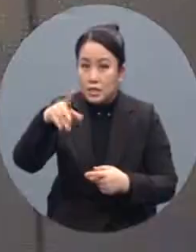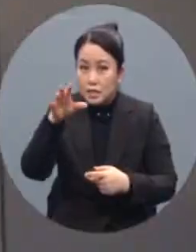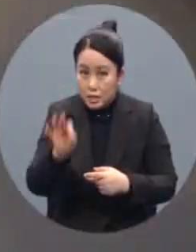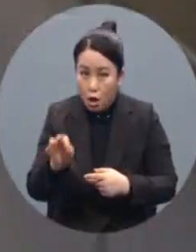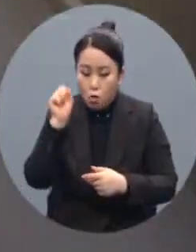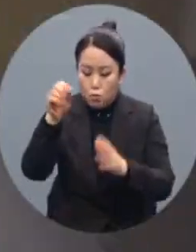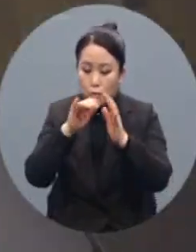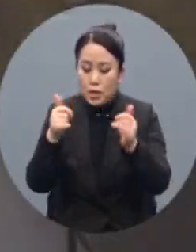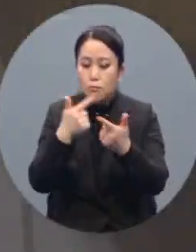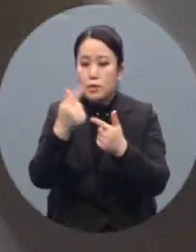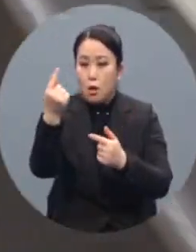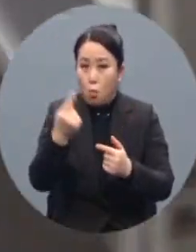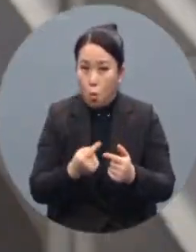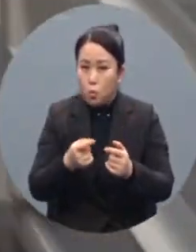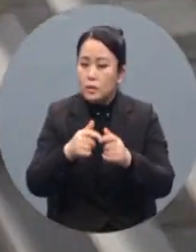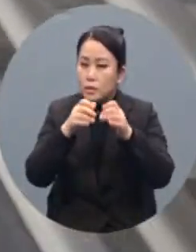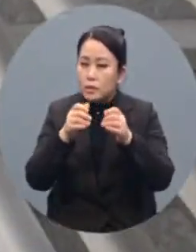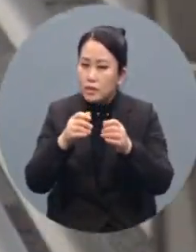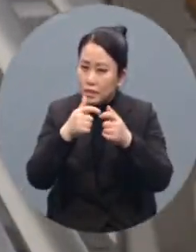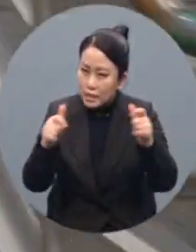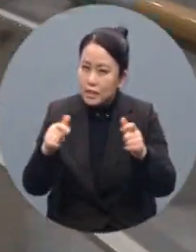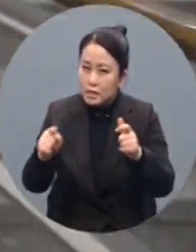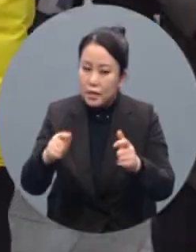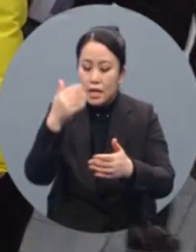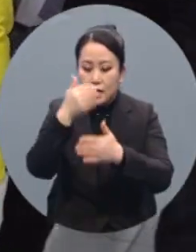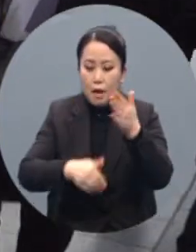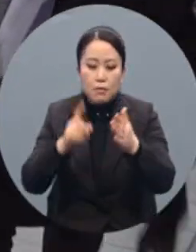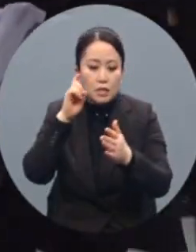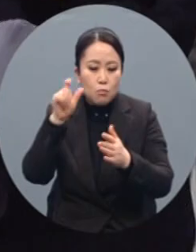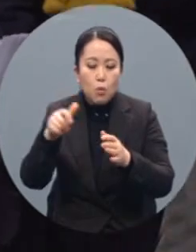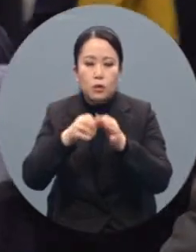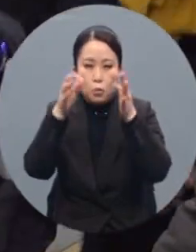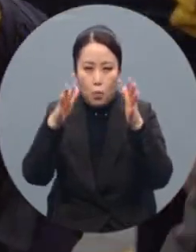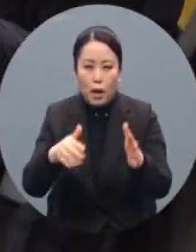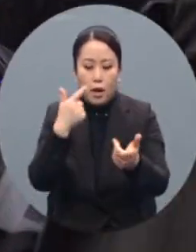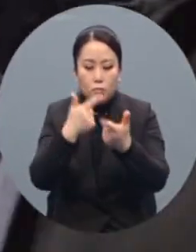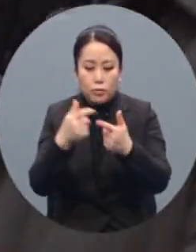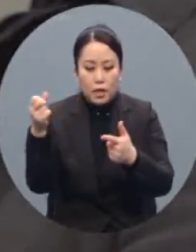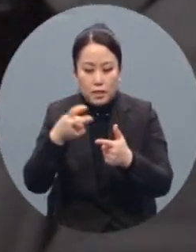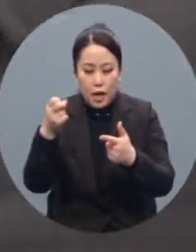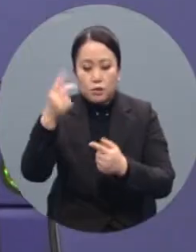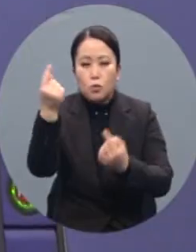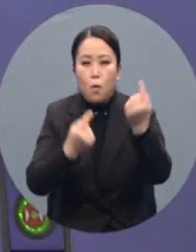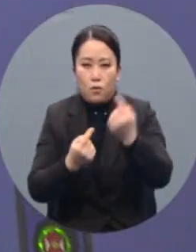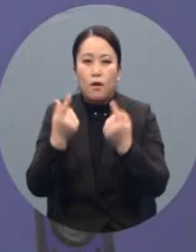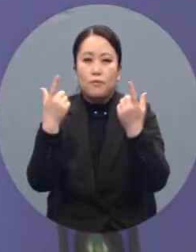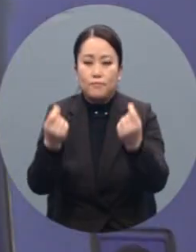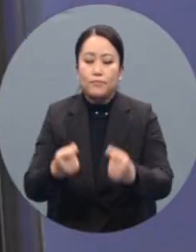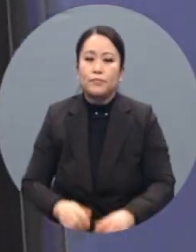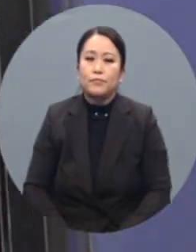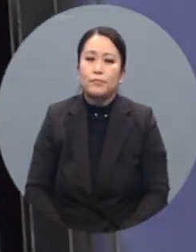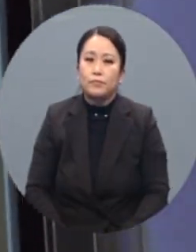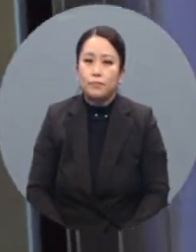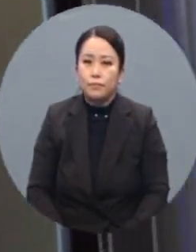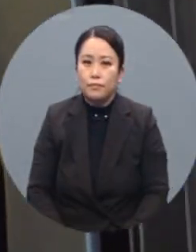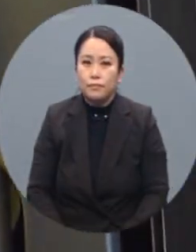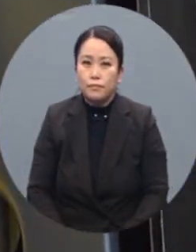남은 15일 동안 대선 후보들의 부산 행도 더욱 잦아질 것으로 예상됩니다. MBC 뉴스 민성빈입니다.